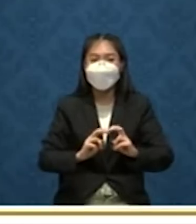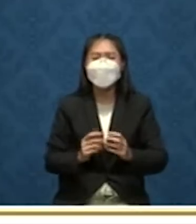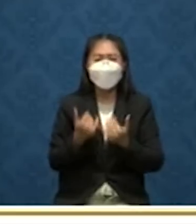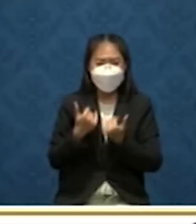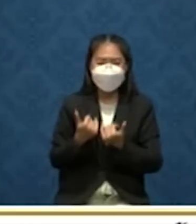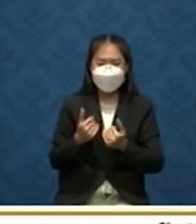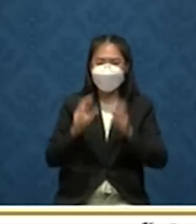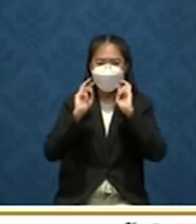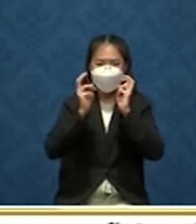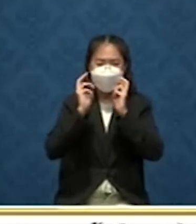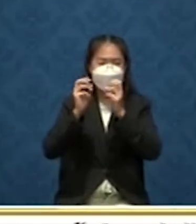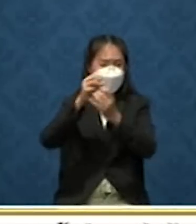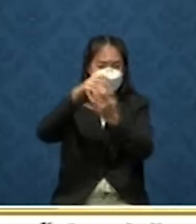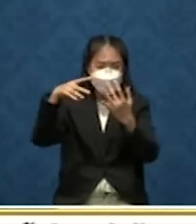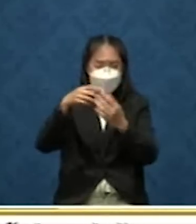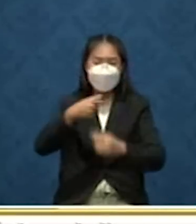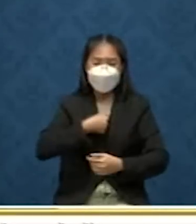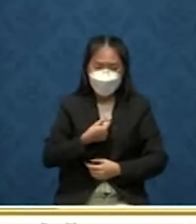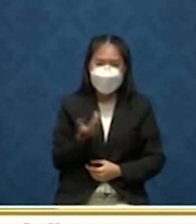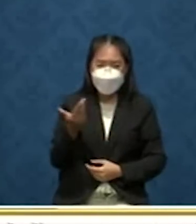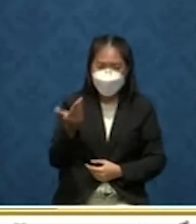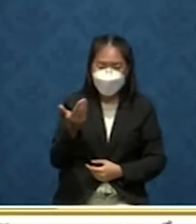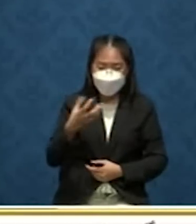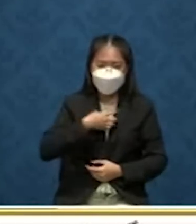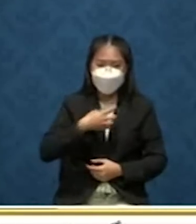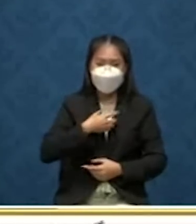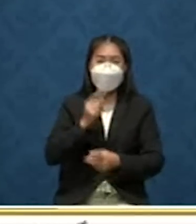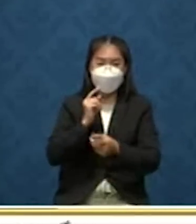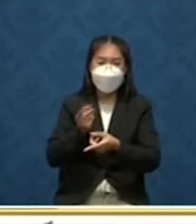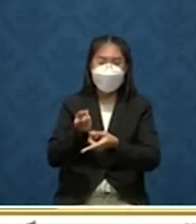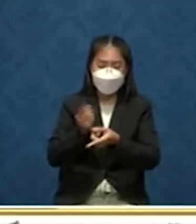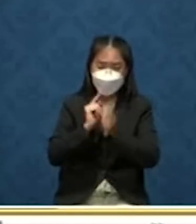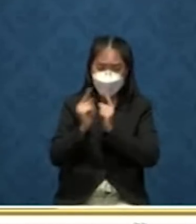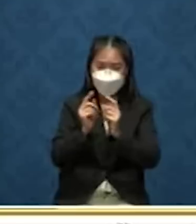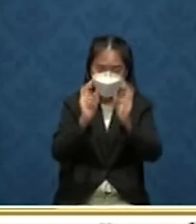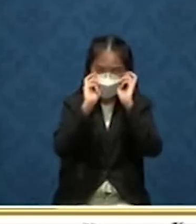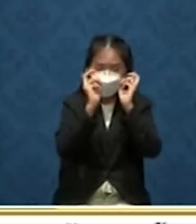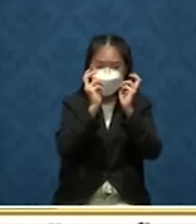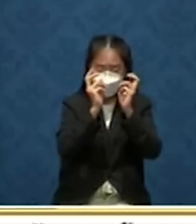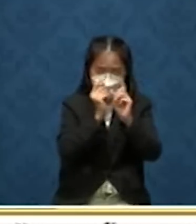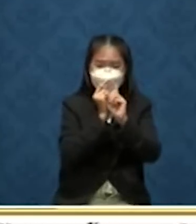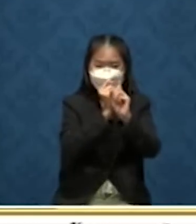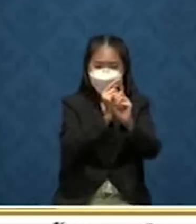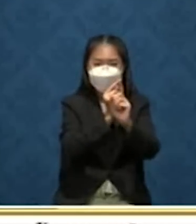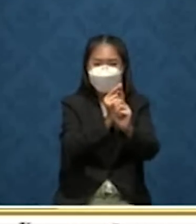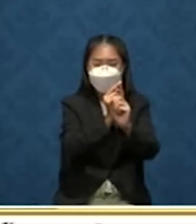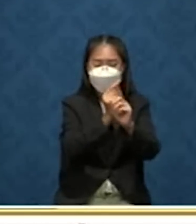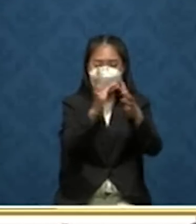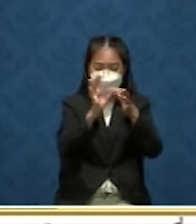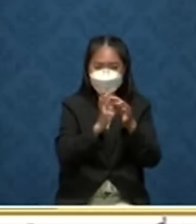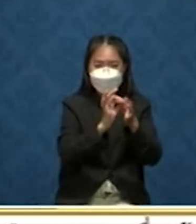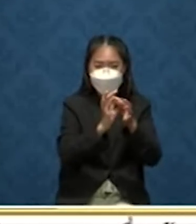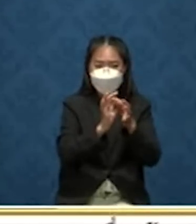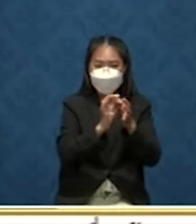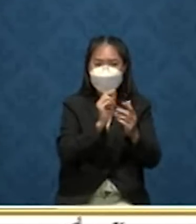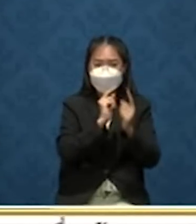มากนะครั ฉนั้ผมอยากให้..้กับเข้ามาววคเข้มา ที่มันเกี่ยวข้องกับการภ